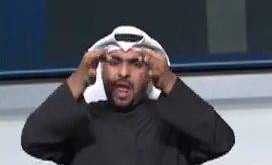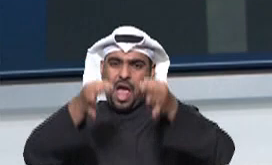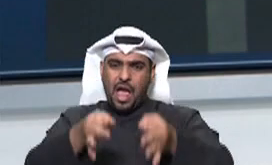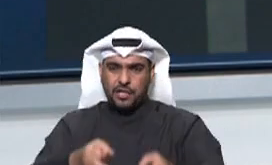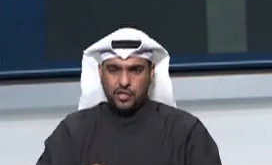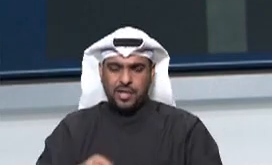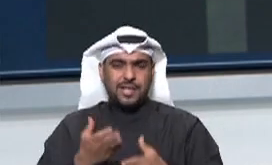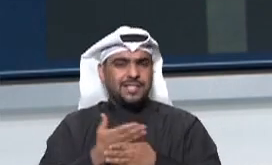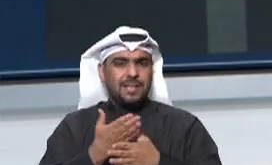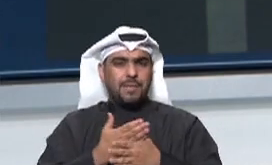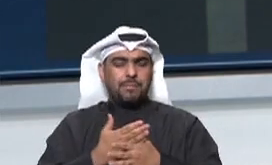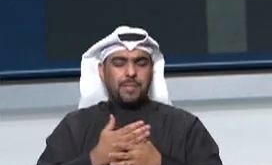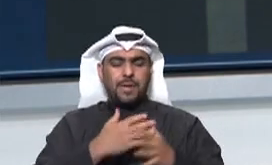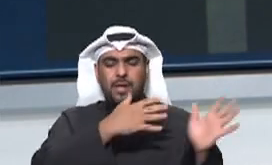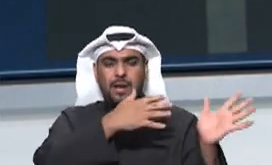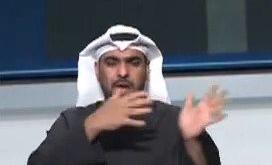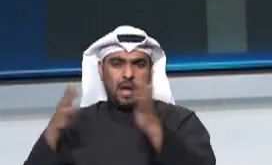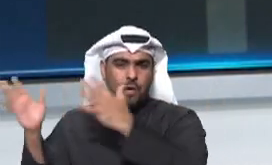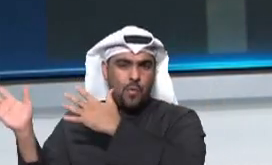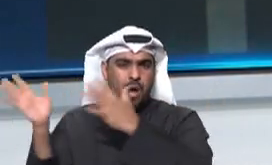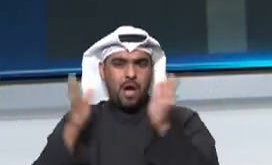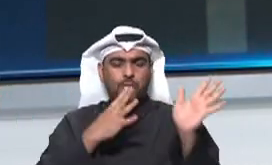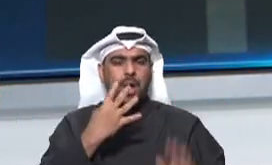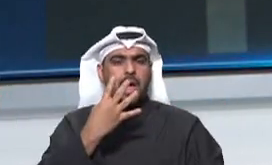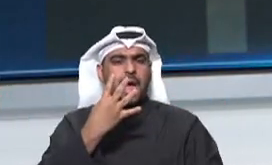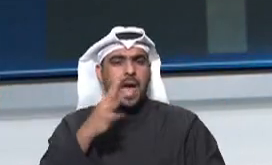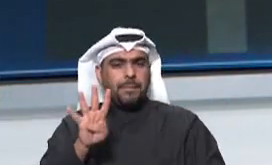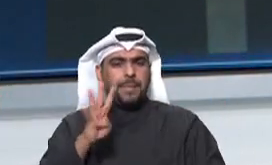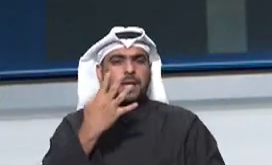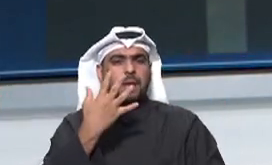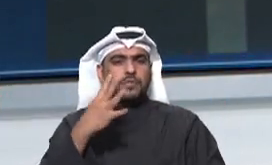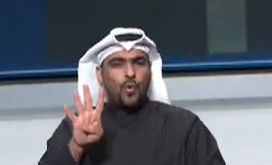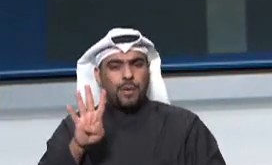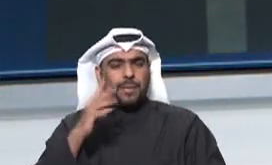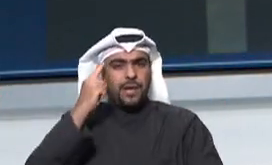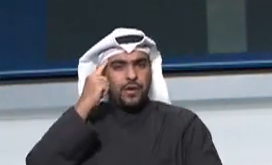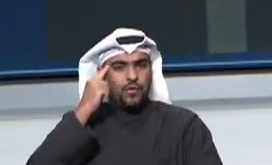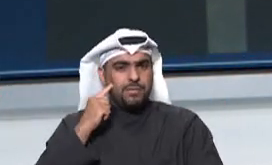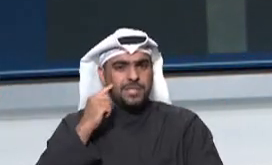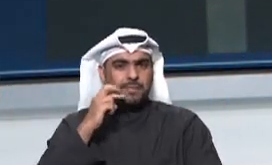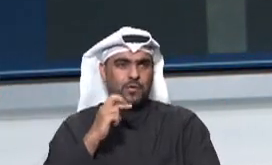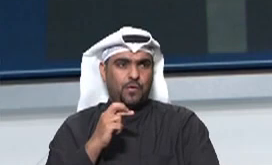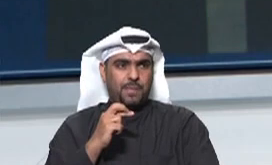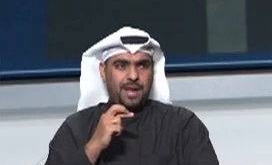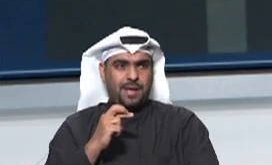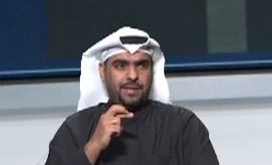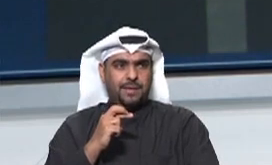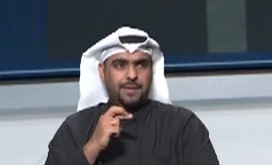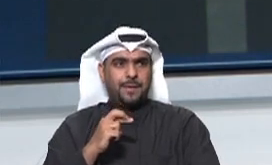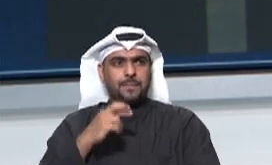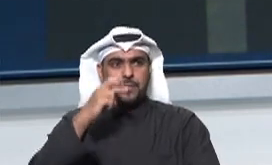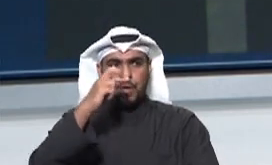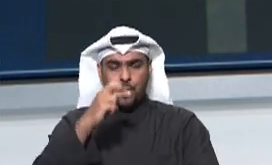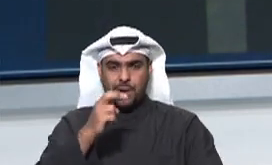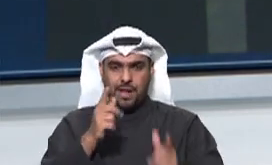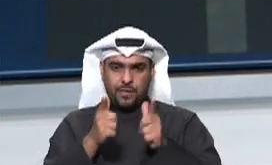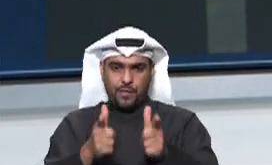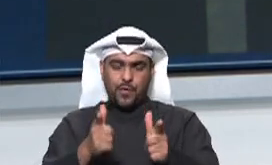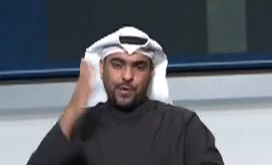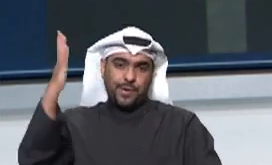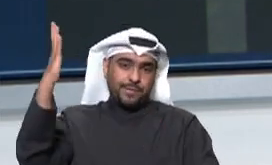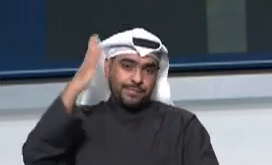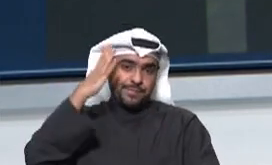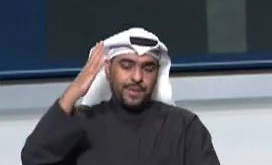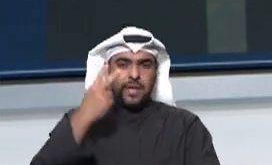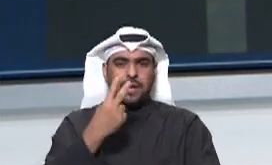في سرعة الرياح من 12 إلى 45 كيلو متر في الساعة، العظمى 20 والصغرى 14 درجة مئوية، والهواء يقلب تدريجيا إلى